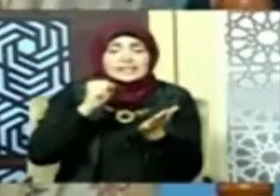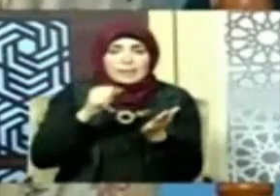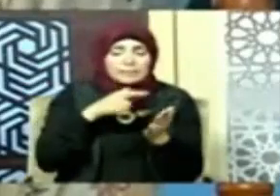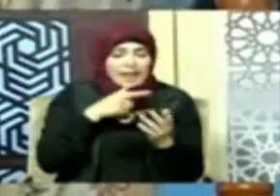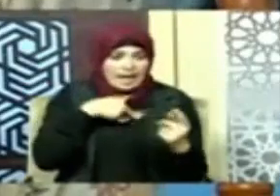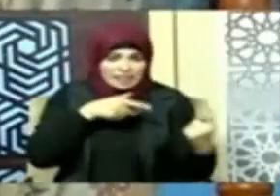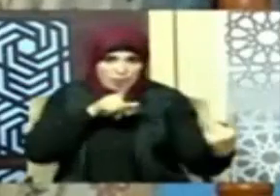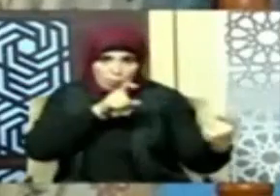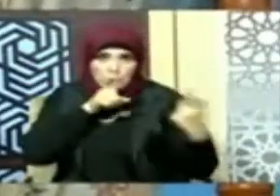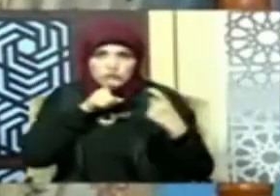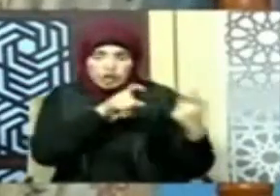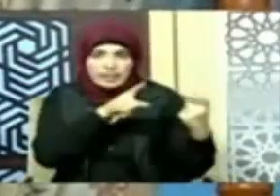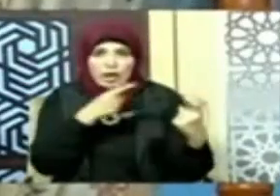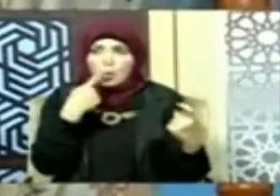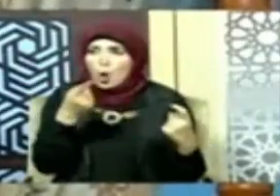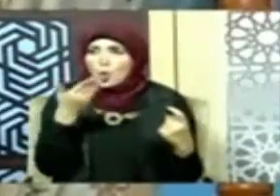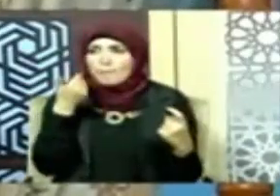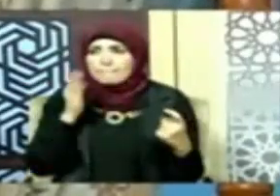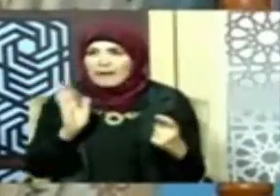تجادل